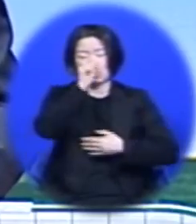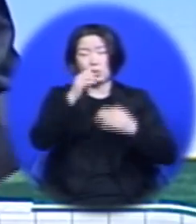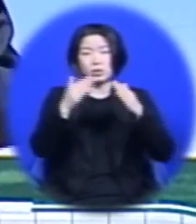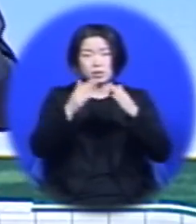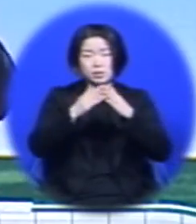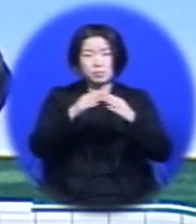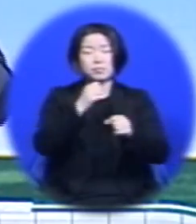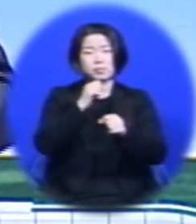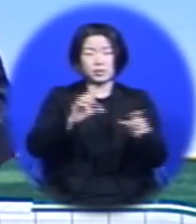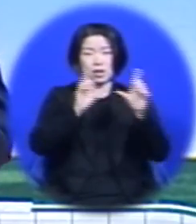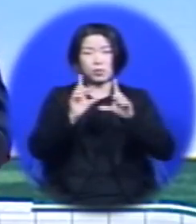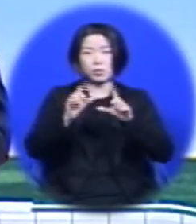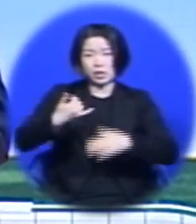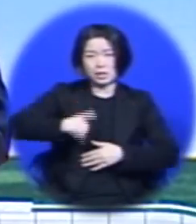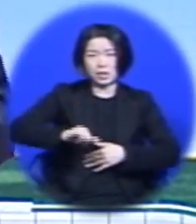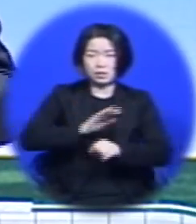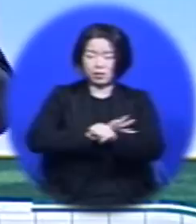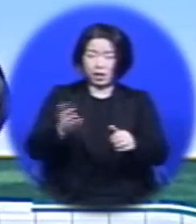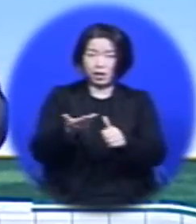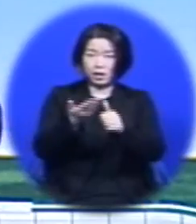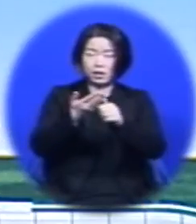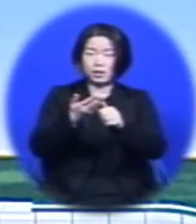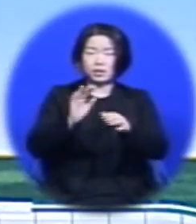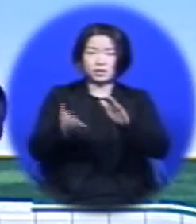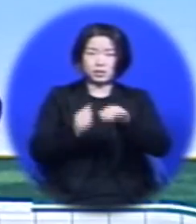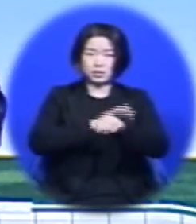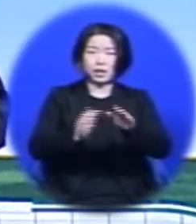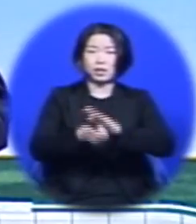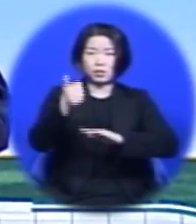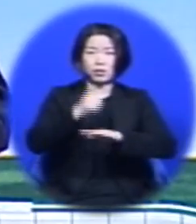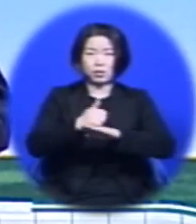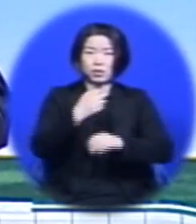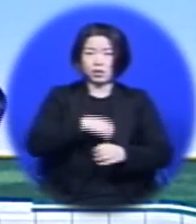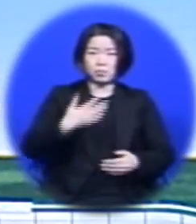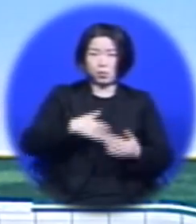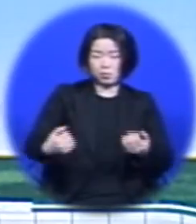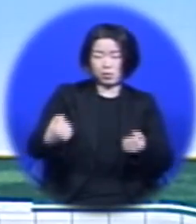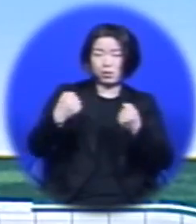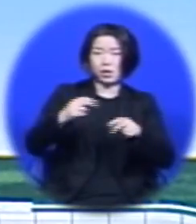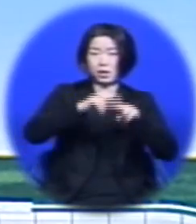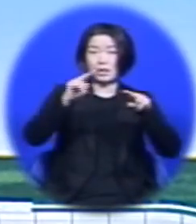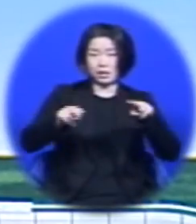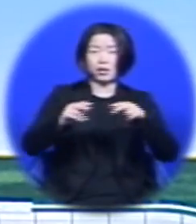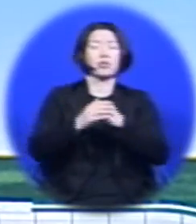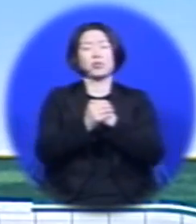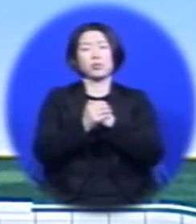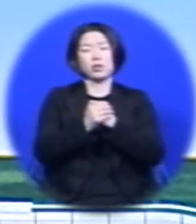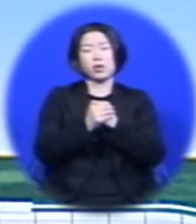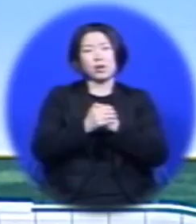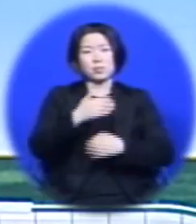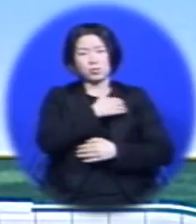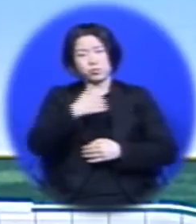자녀들이 다 잘되고 그리고 건강하게 은퇴하고 은퇴한 이후에 아주 여유로운